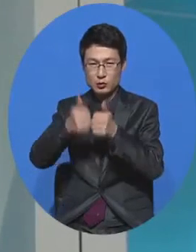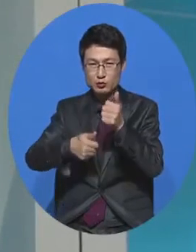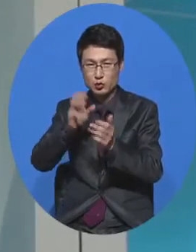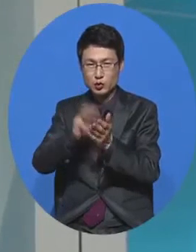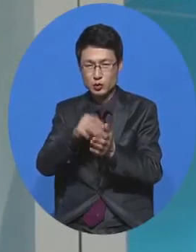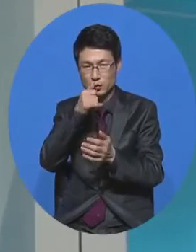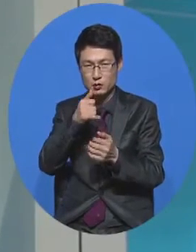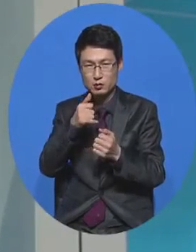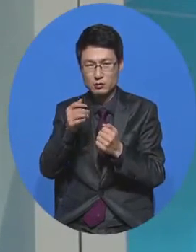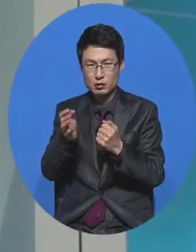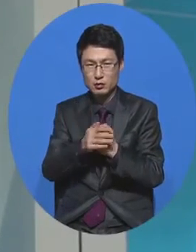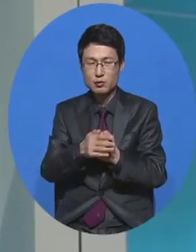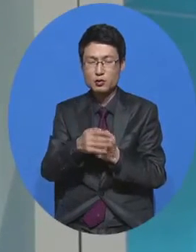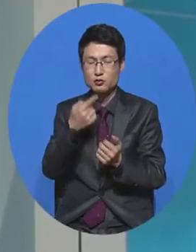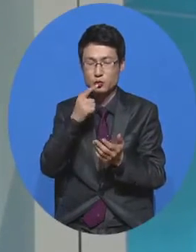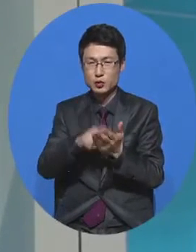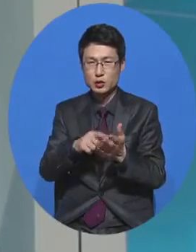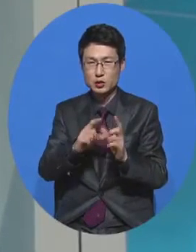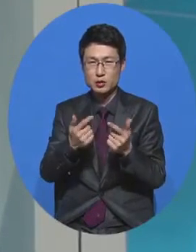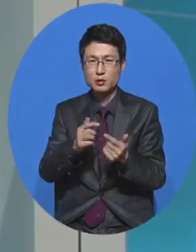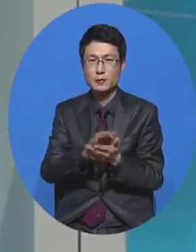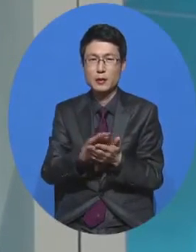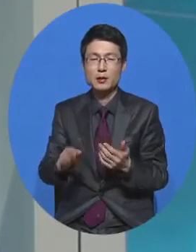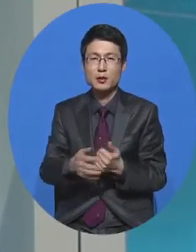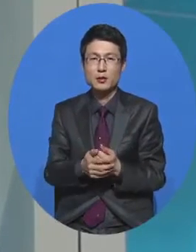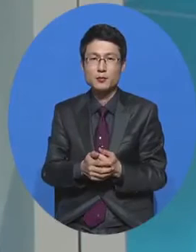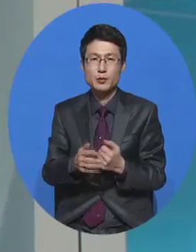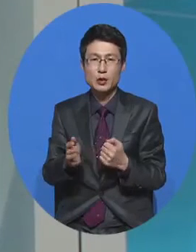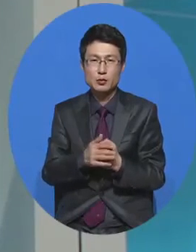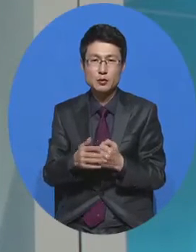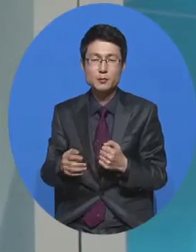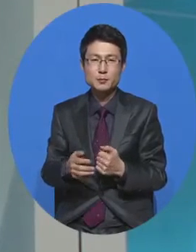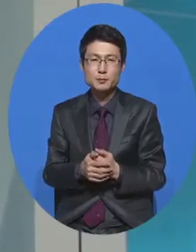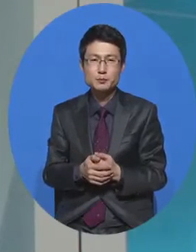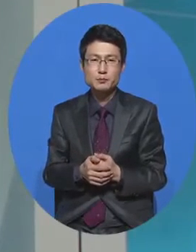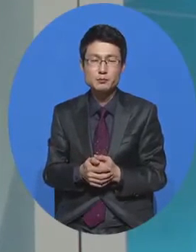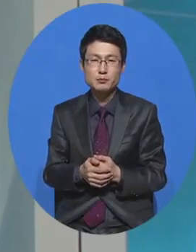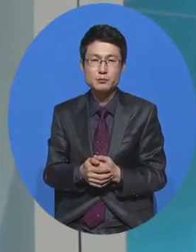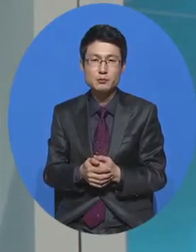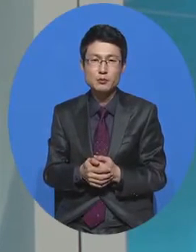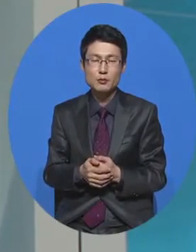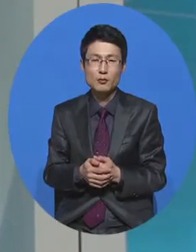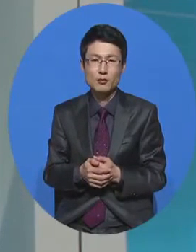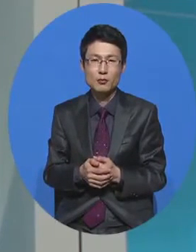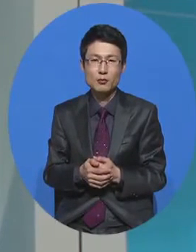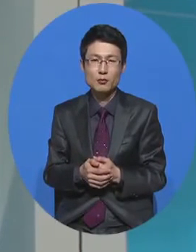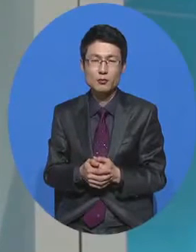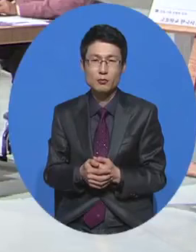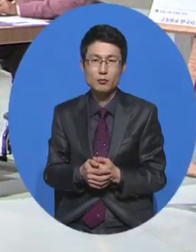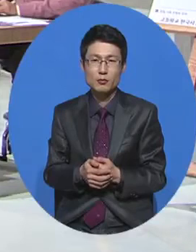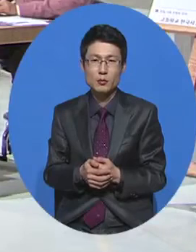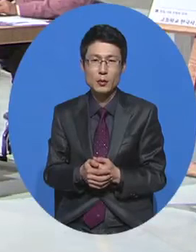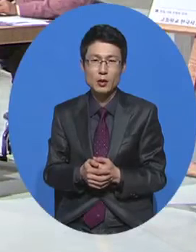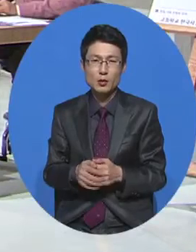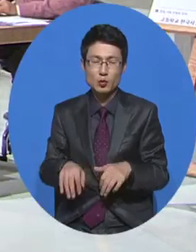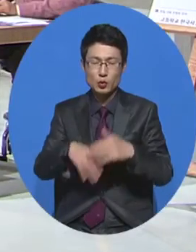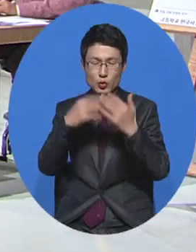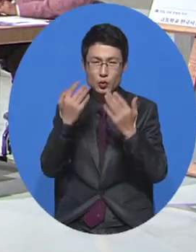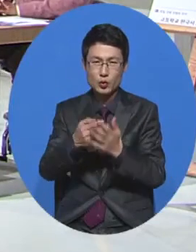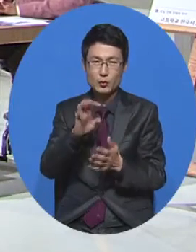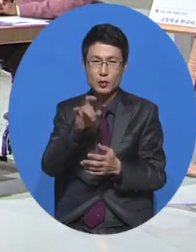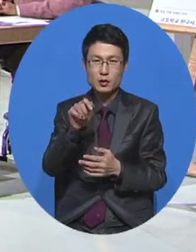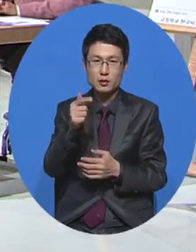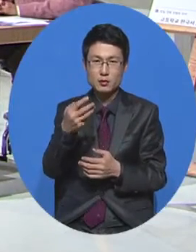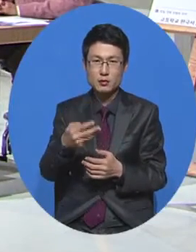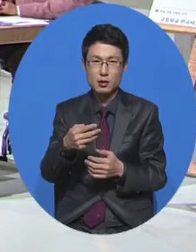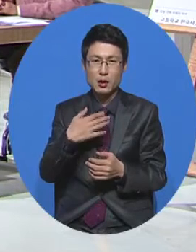쉽지는 않아 보이는데 어 이렇게까지 하는 이유는 모다 뭐 패널 분들이 말씀하셨지만